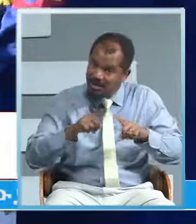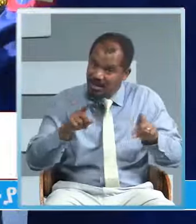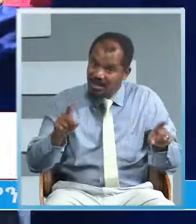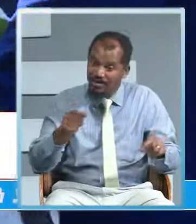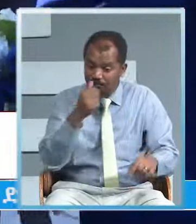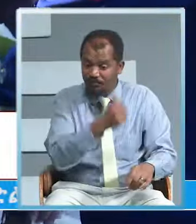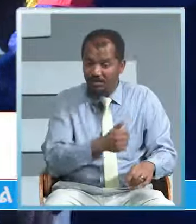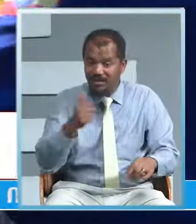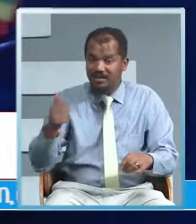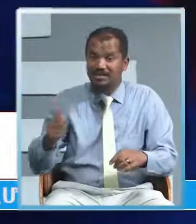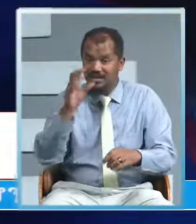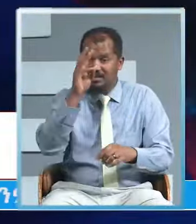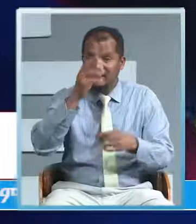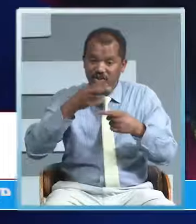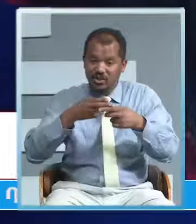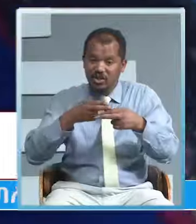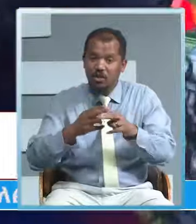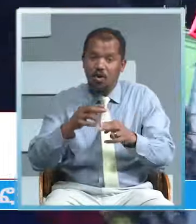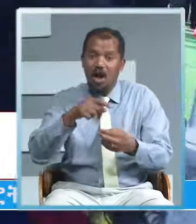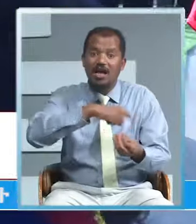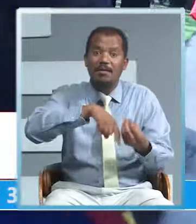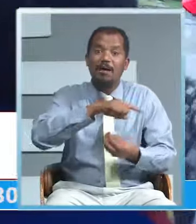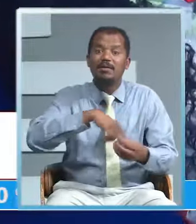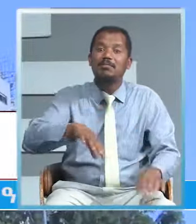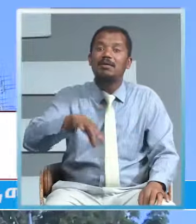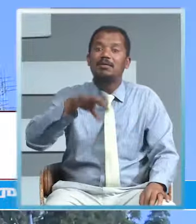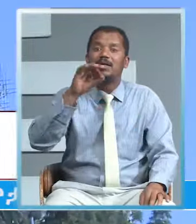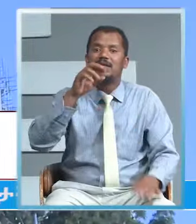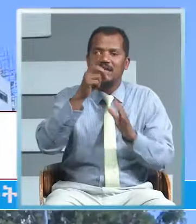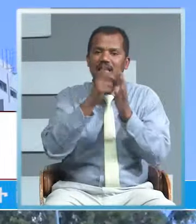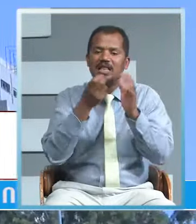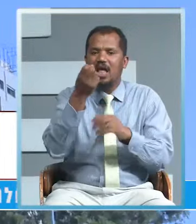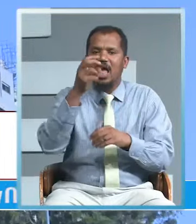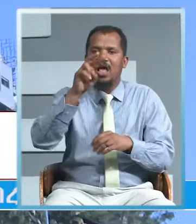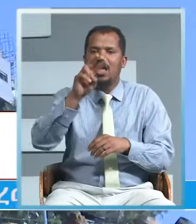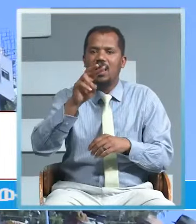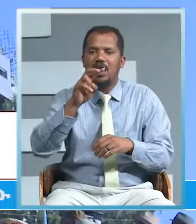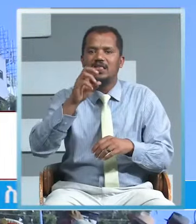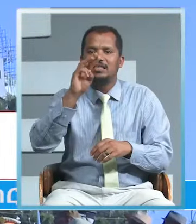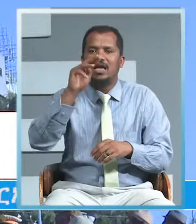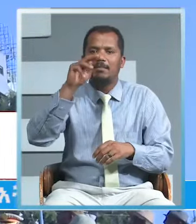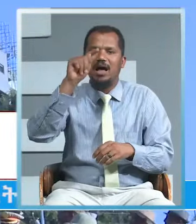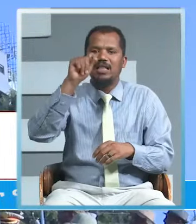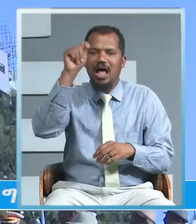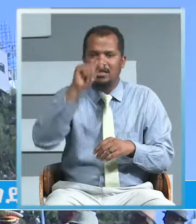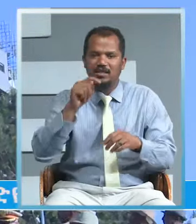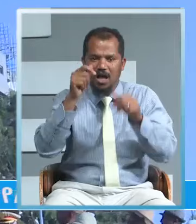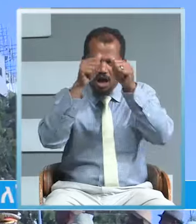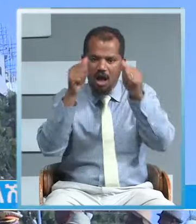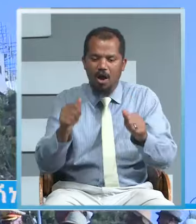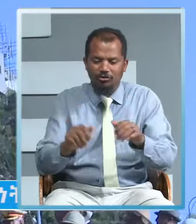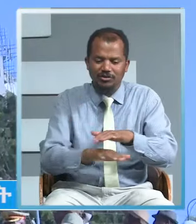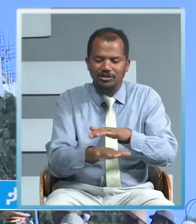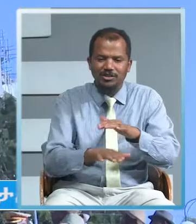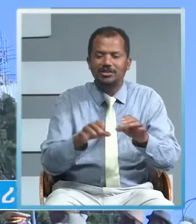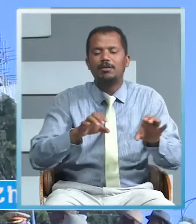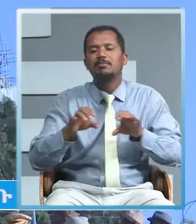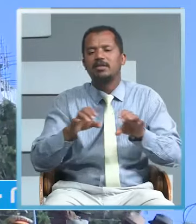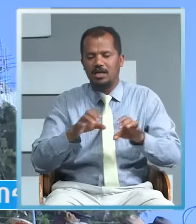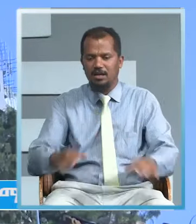በተለይም በአዲስ አበባ 6 ኪሎ አካባቢ በሚገኘው የየካቲት 12 ሰማዕታት ሐውልት ስር ነው